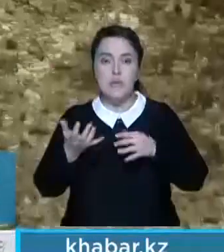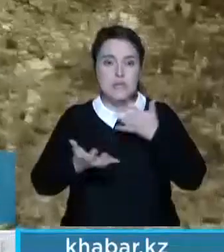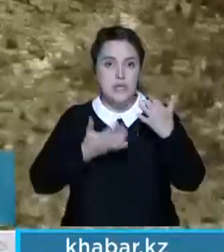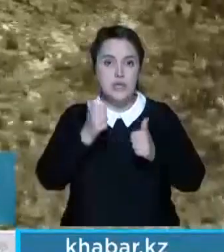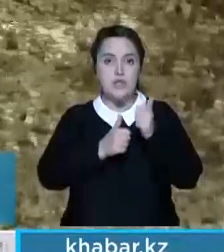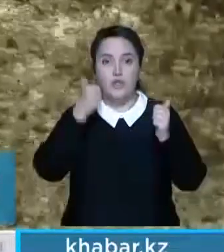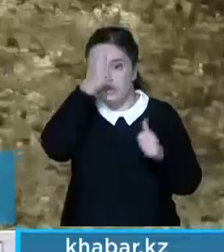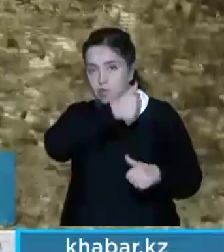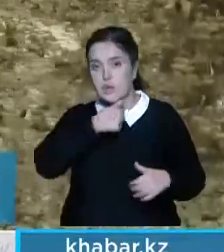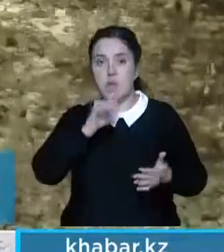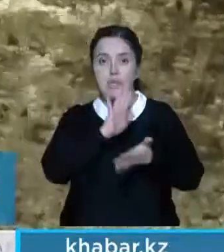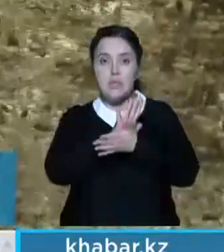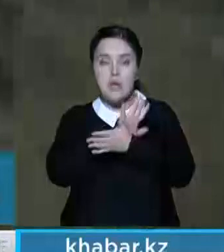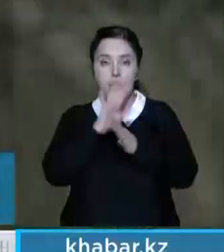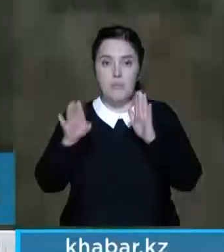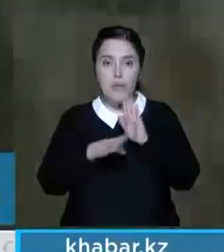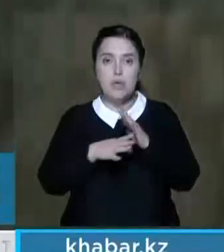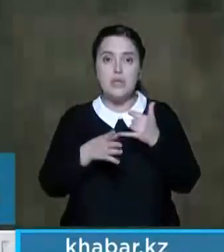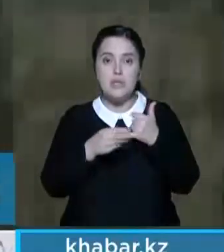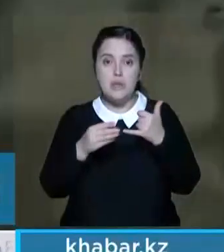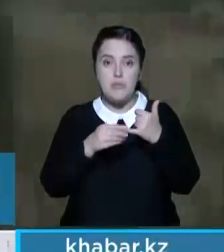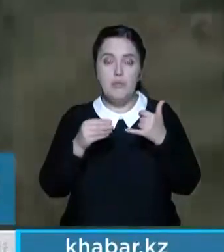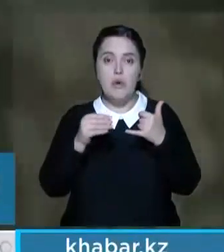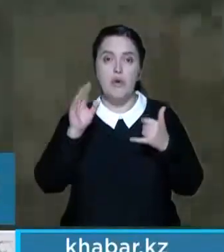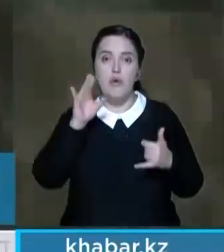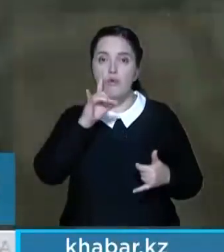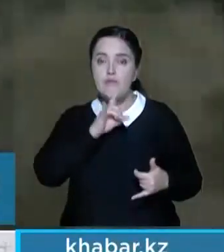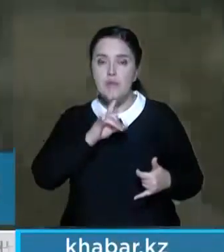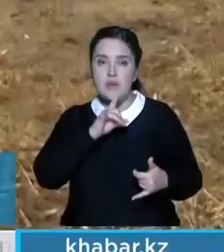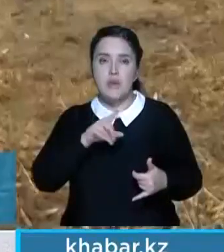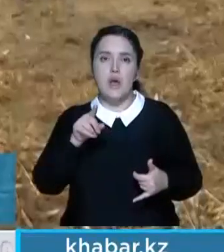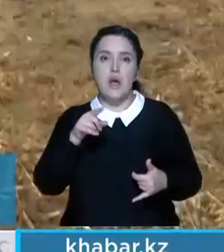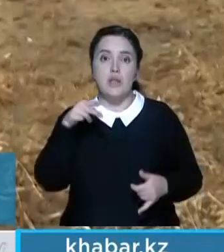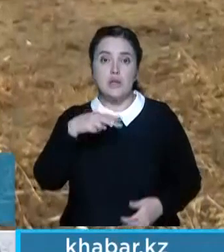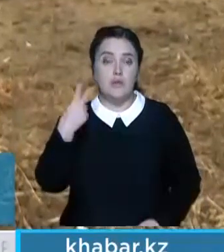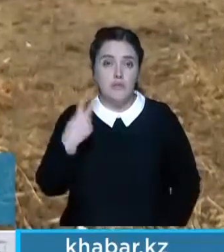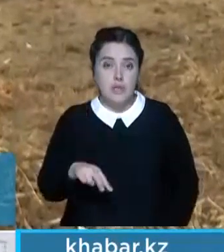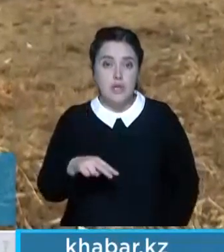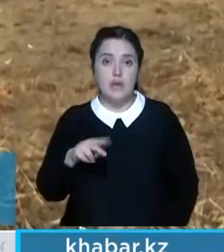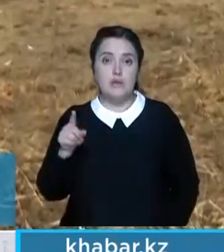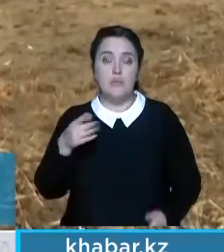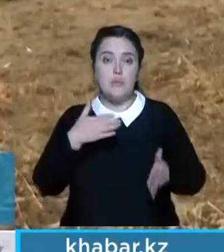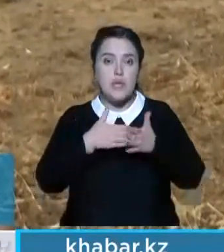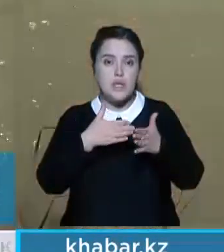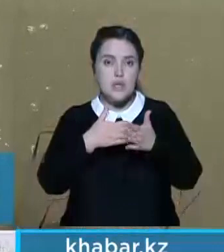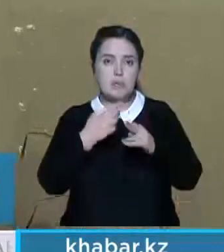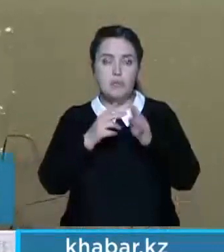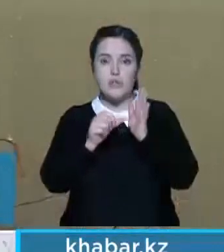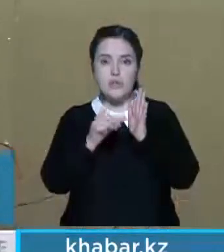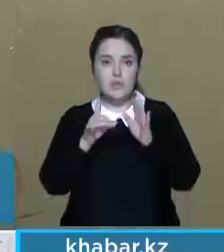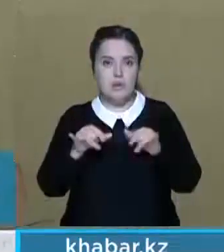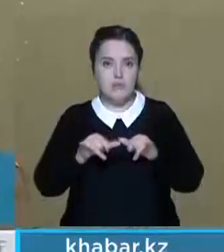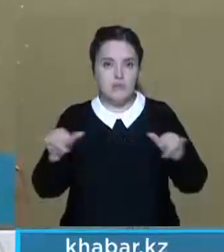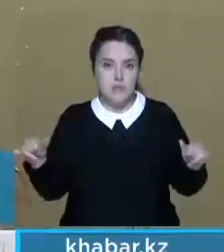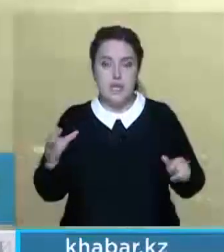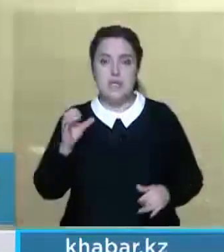исследований ежегодно фиксируется загрязнение подземных Вод нефтепродуктами а в 2020 году установлено что их предельная концентрация превышена в